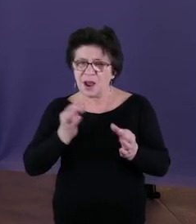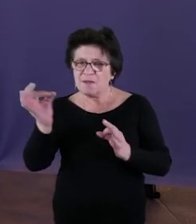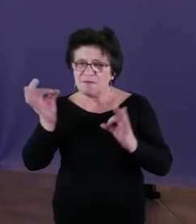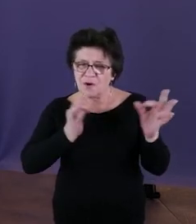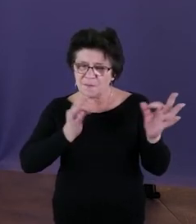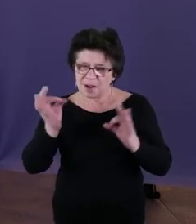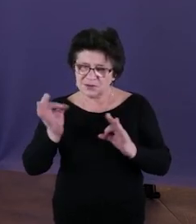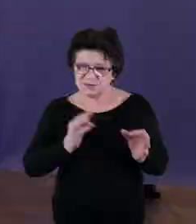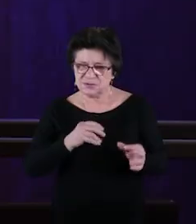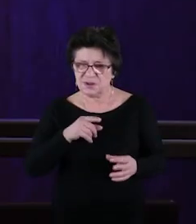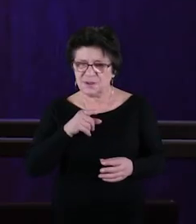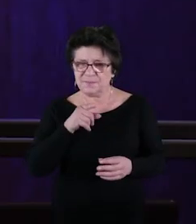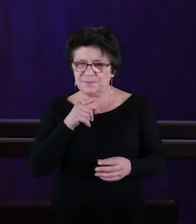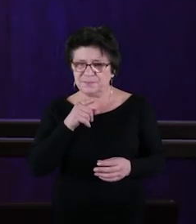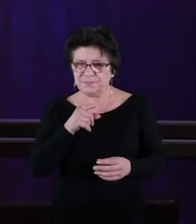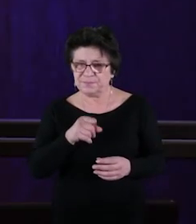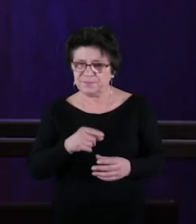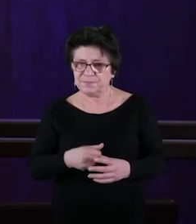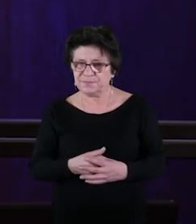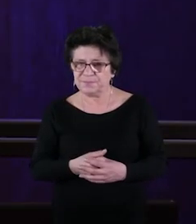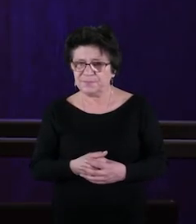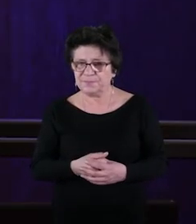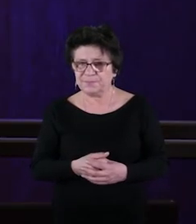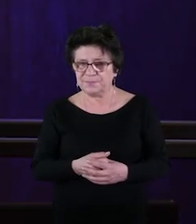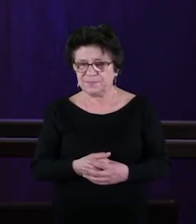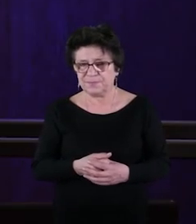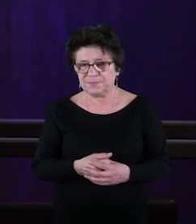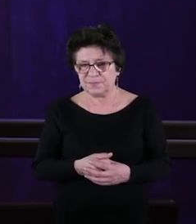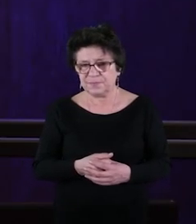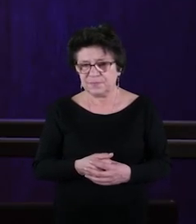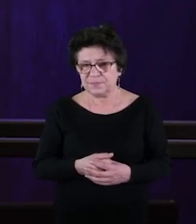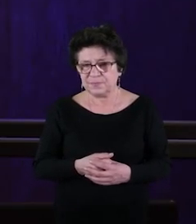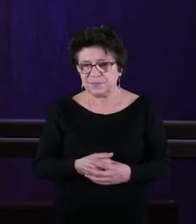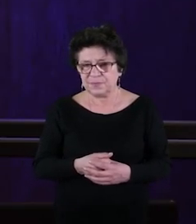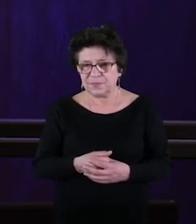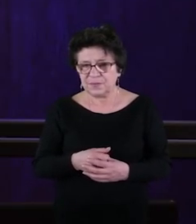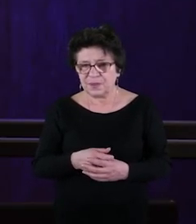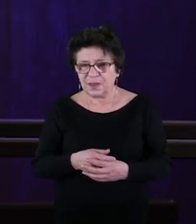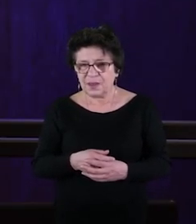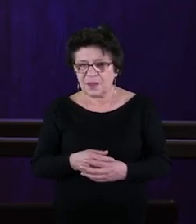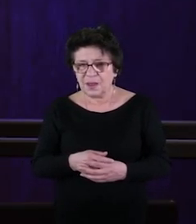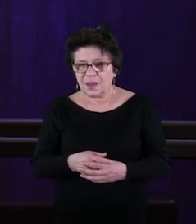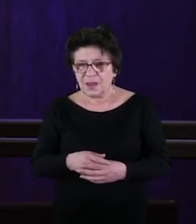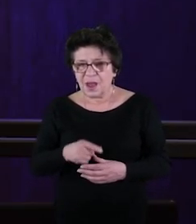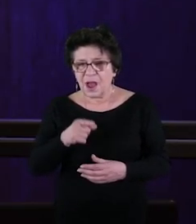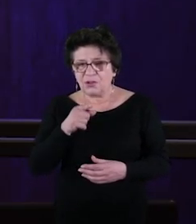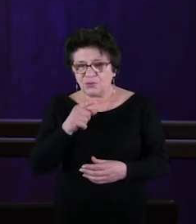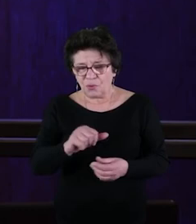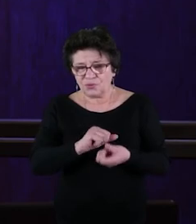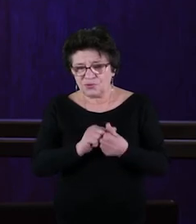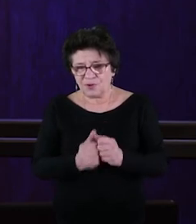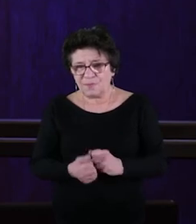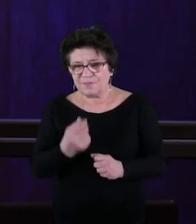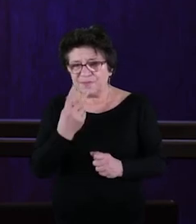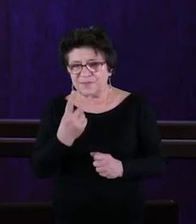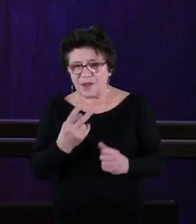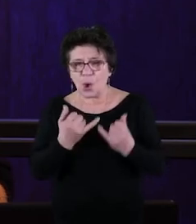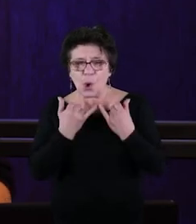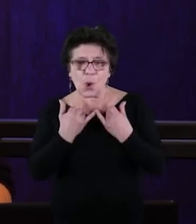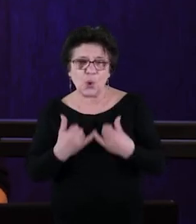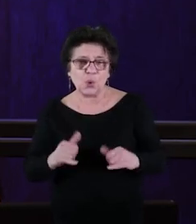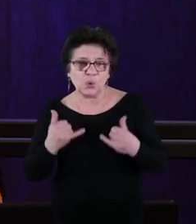Maryję Magdalenę zaczęto kojarzyć z jawno grzesznicą w Biblii A to są dwie różne postaci z Nowego